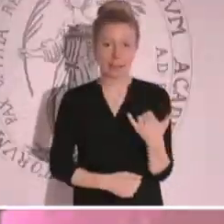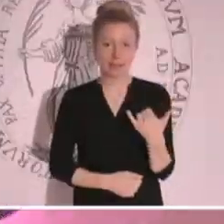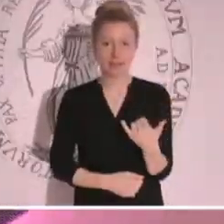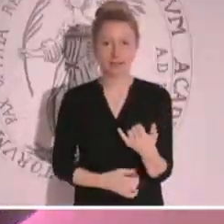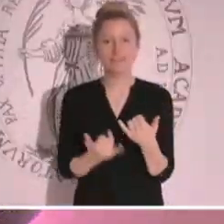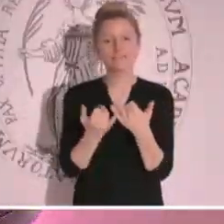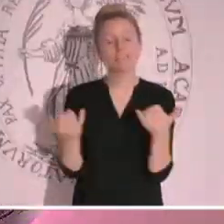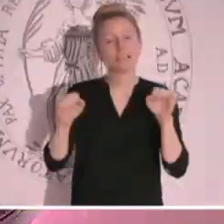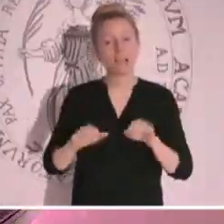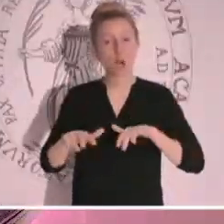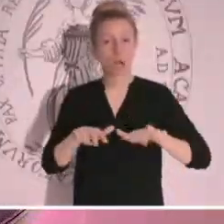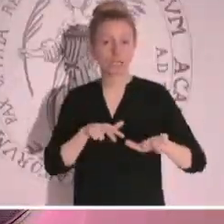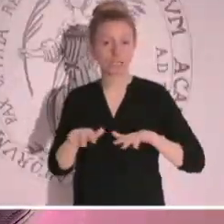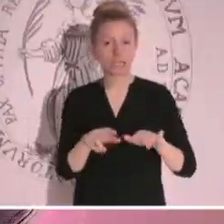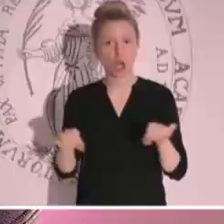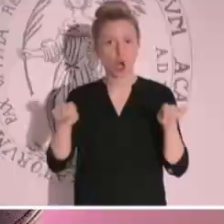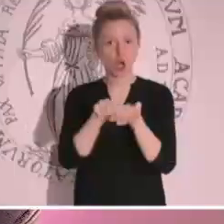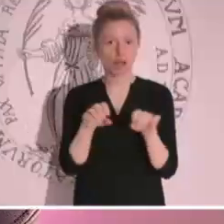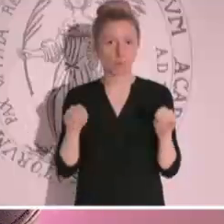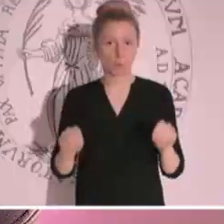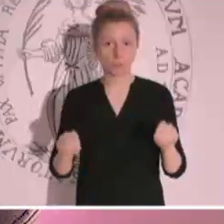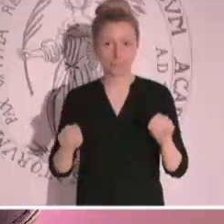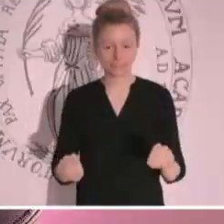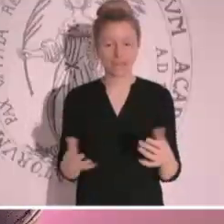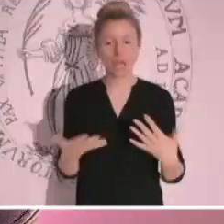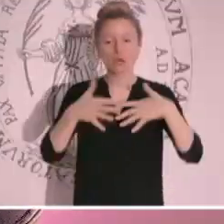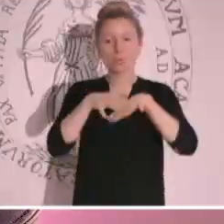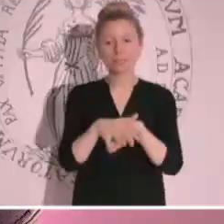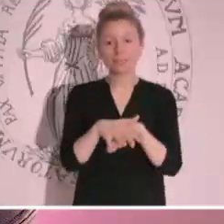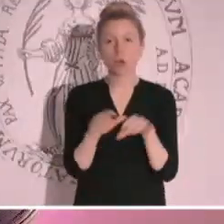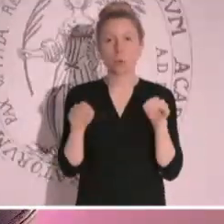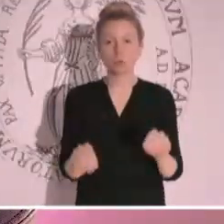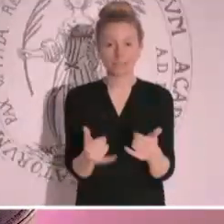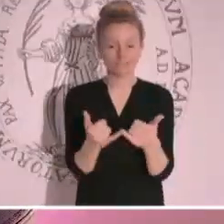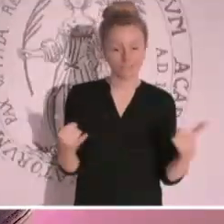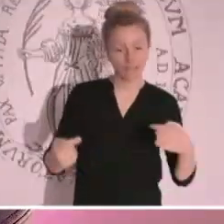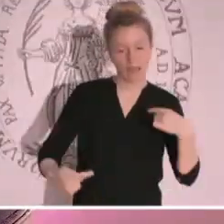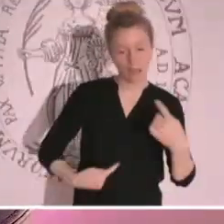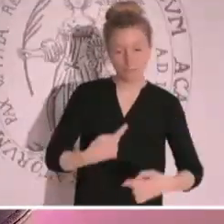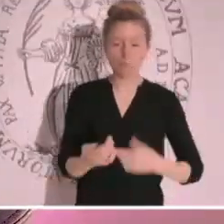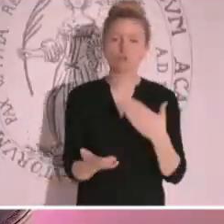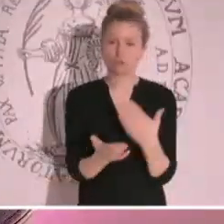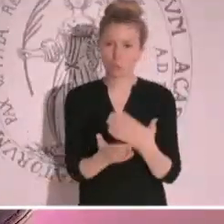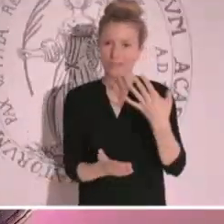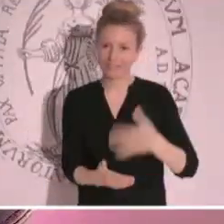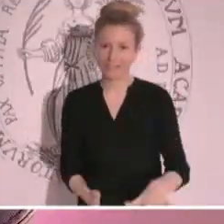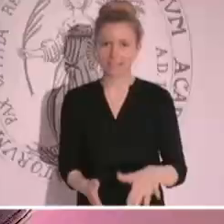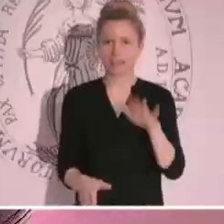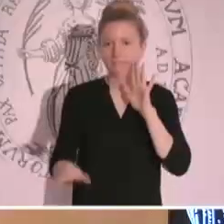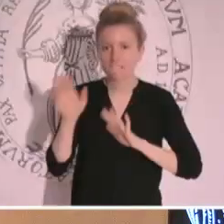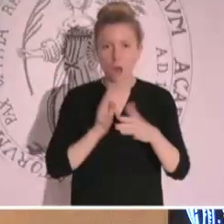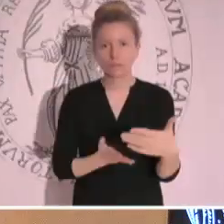Hybridunterricht hinzubekommen? Also dafür ist alles vorhanden, was man sich vorstellen kann. Aber wir werden durchaus versuchen,